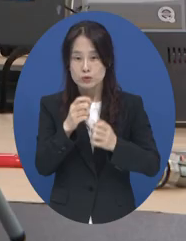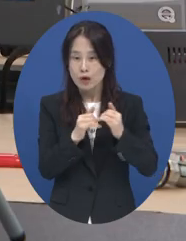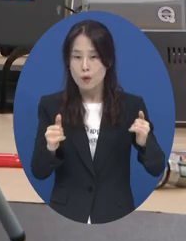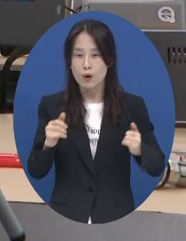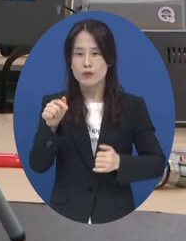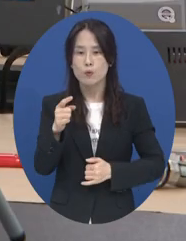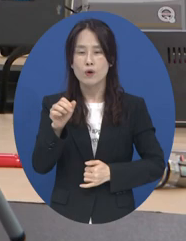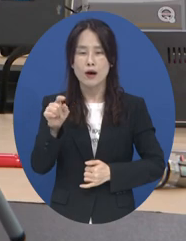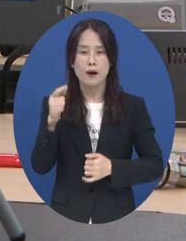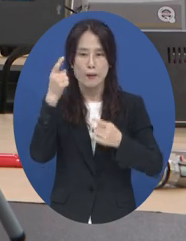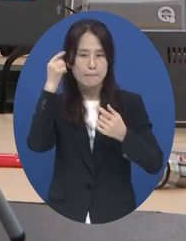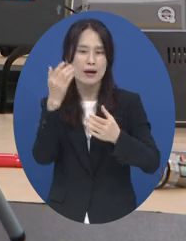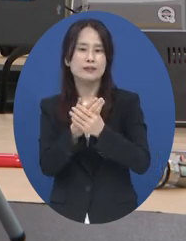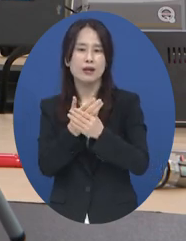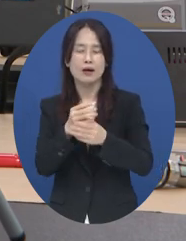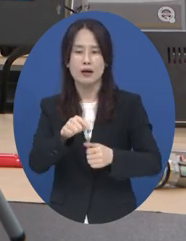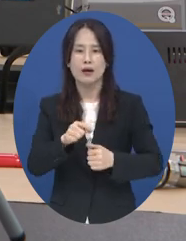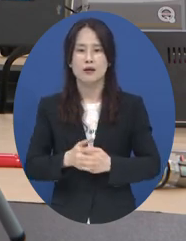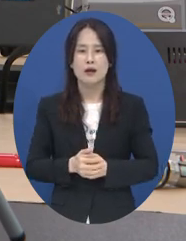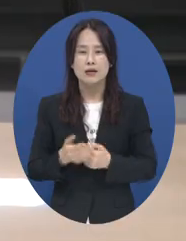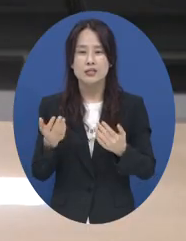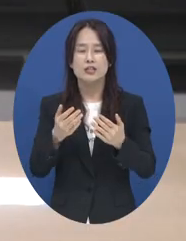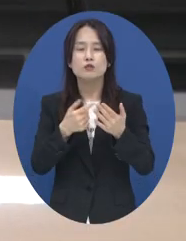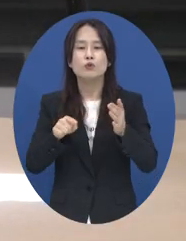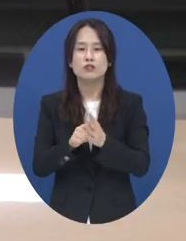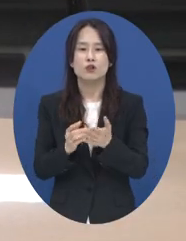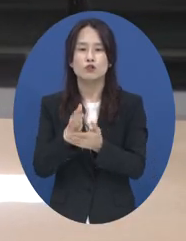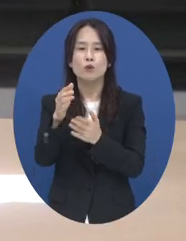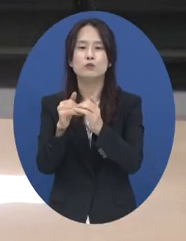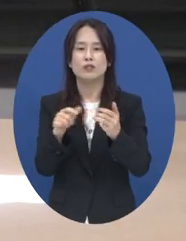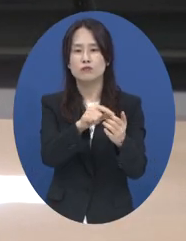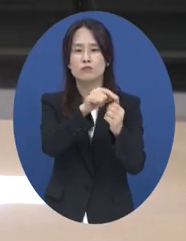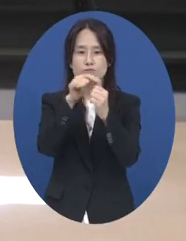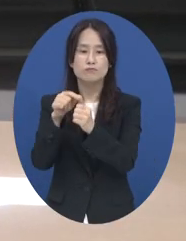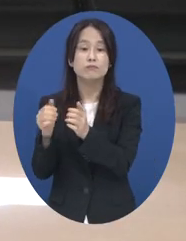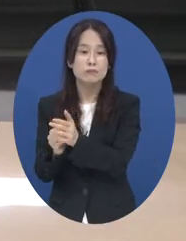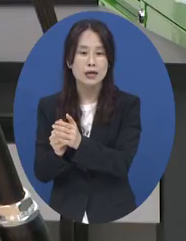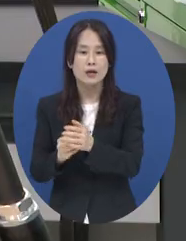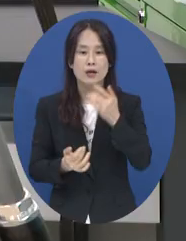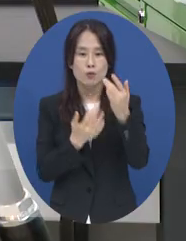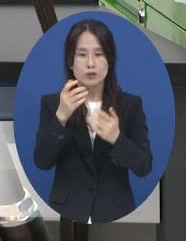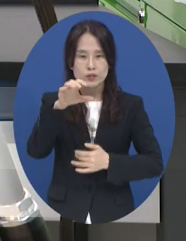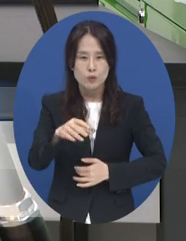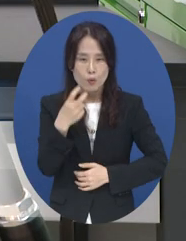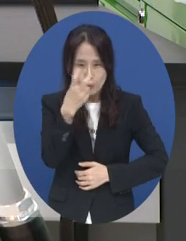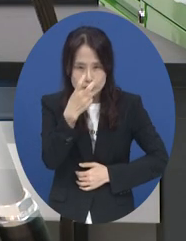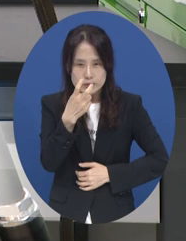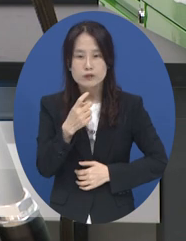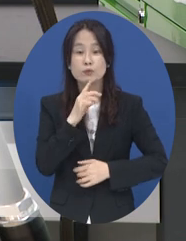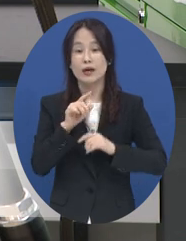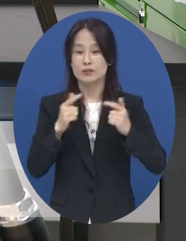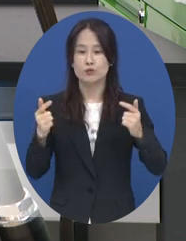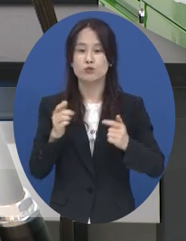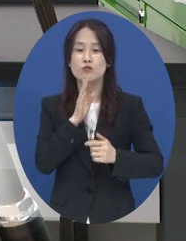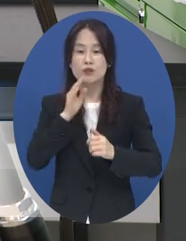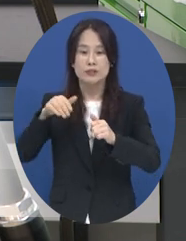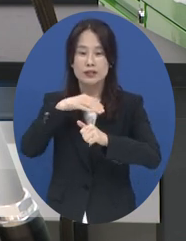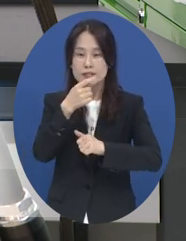화재 조사관은 공학 분야 박사 출신으로 이 업무를 위해 채용된 전문 인력입니다. 화재 현장에 대한 감식뿐이